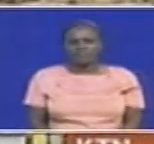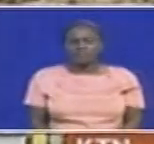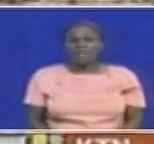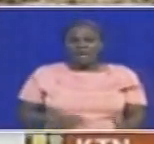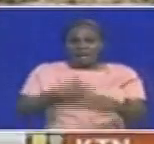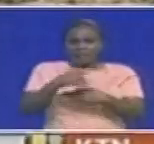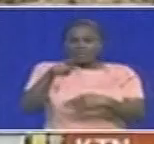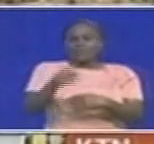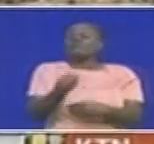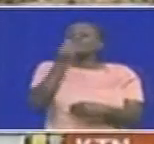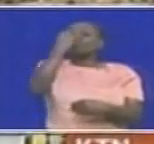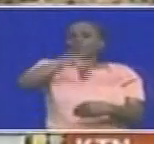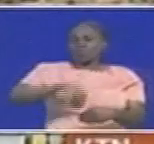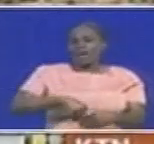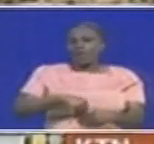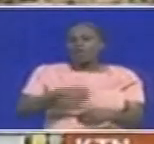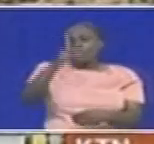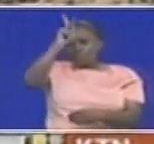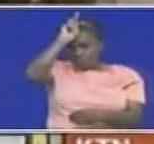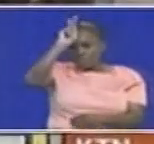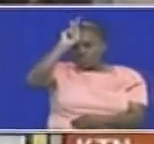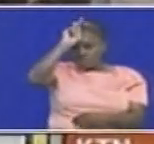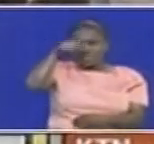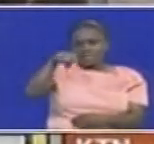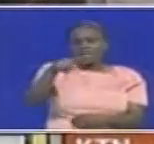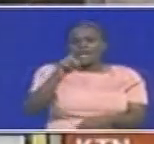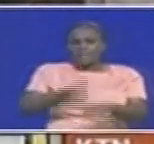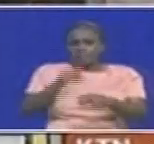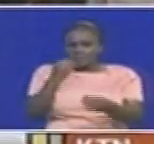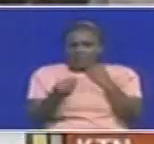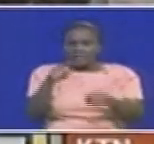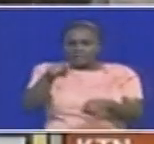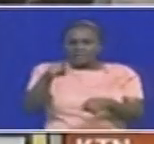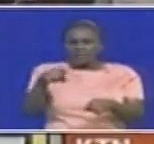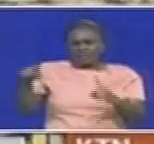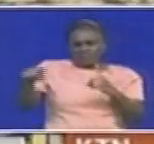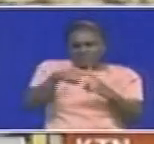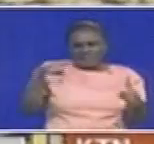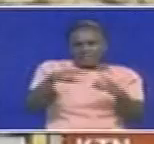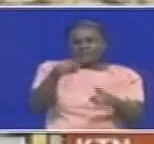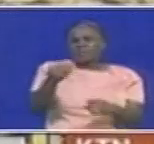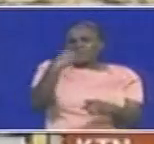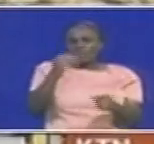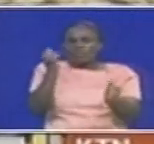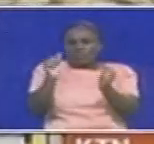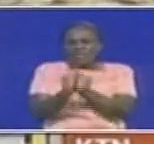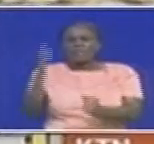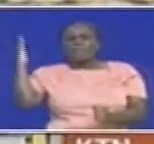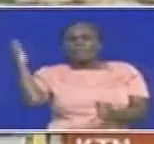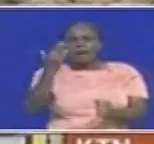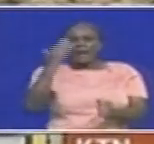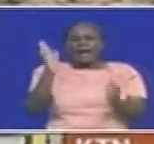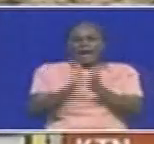Baada ya kumeza mbuzi aliyekuwa malishoni karibu na mto, wakazi walishambulia joka hili kwa panga, rungu pamoja na